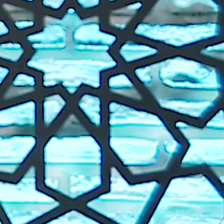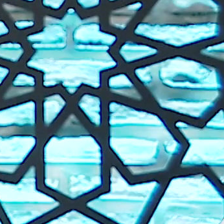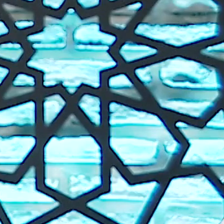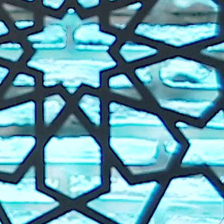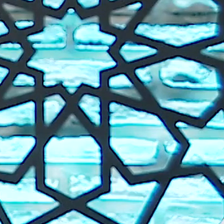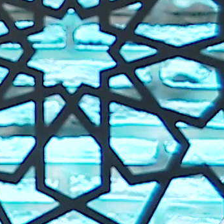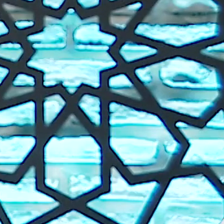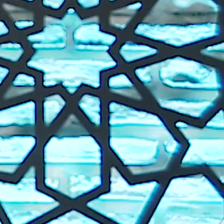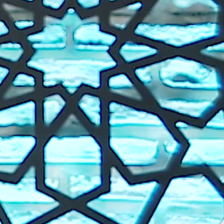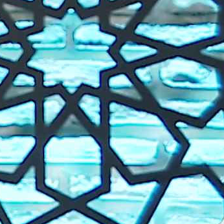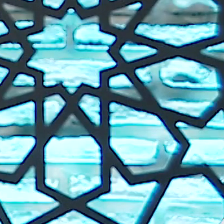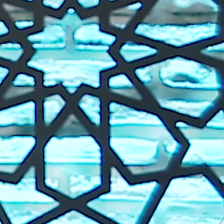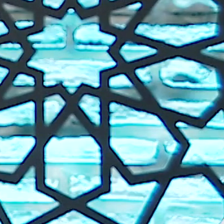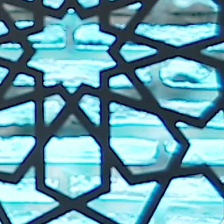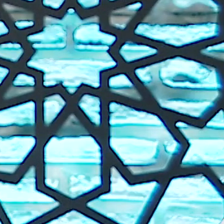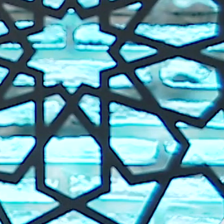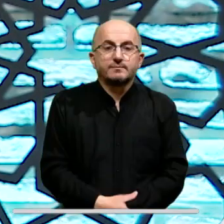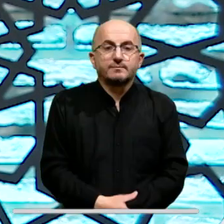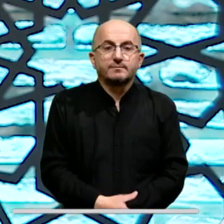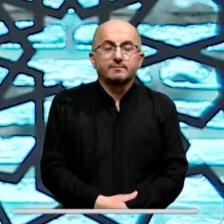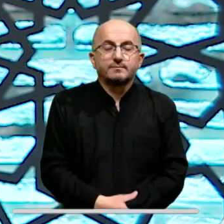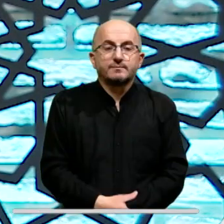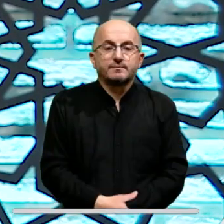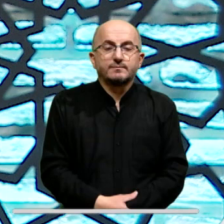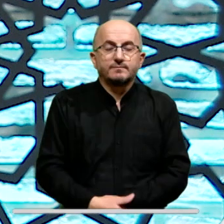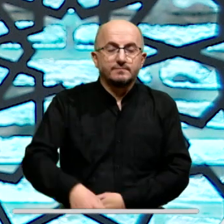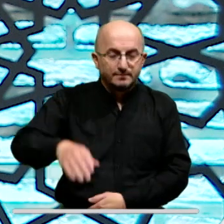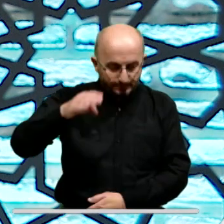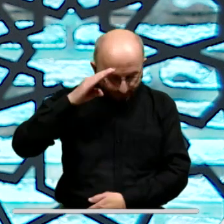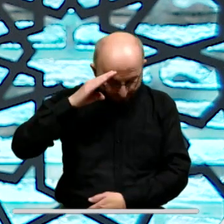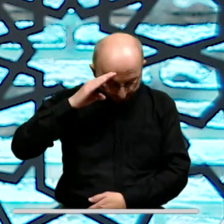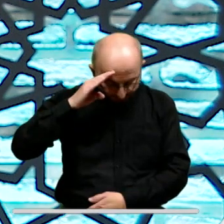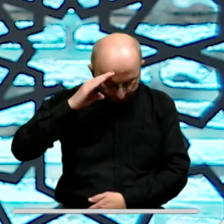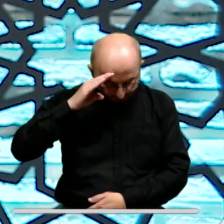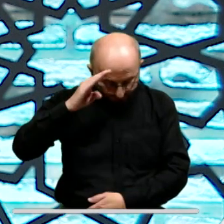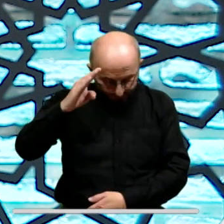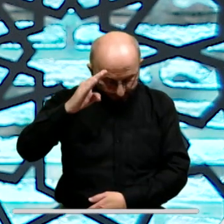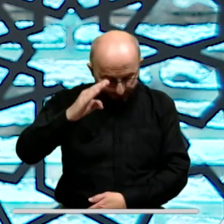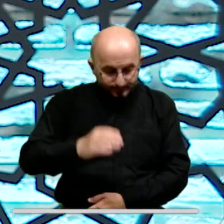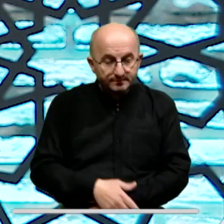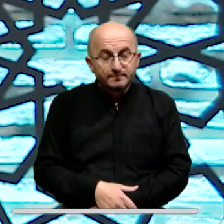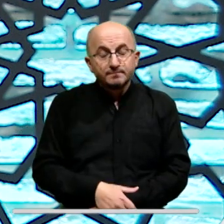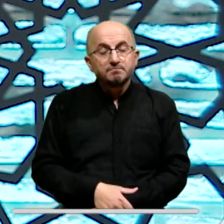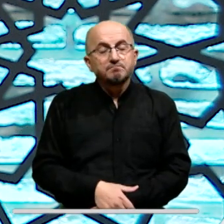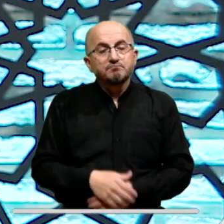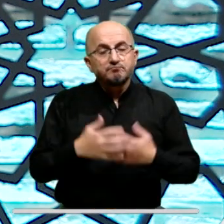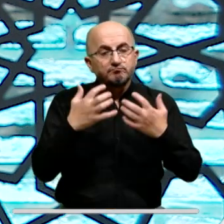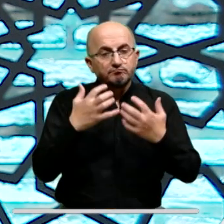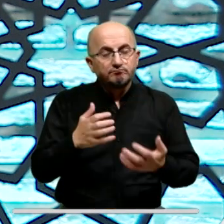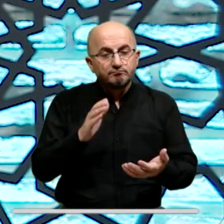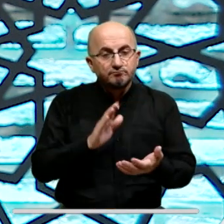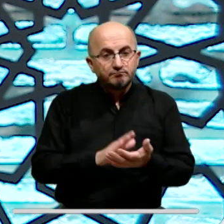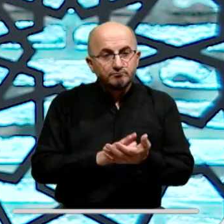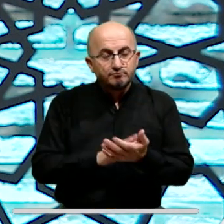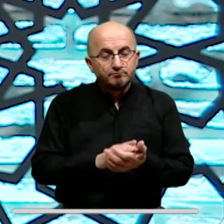telefon bağlantımız var. Kerim Bey telefon attığımızda. Hoş geldiniz. Selamun aleyküm hocam. Ve aleyküm selam. ve rahmetullahi ve berekatü.